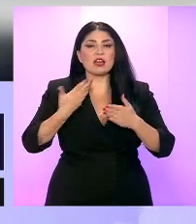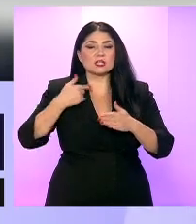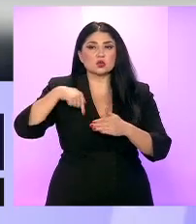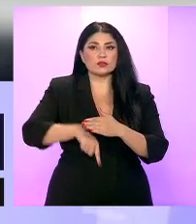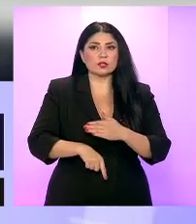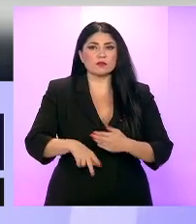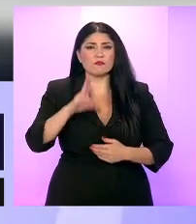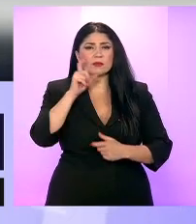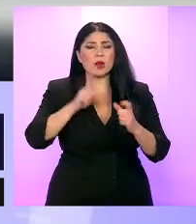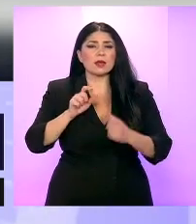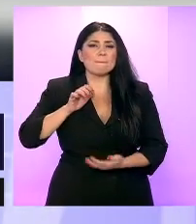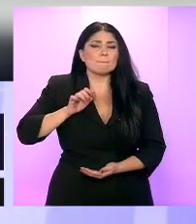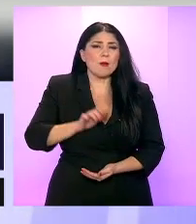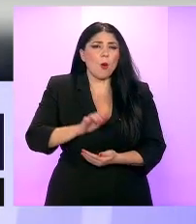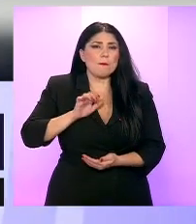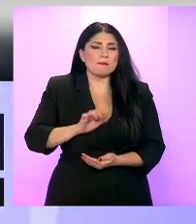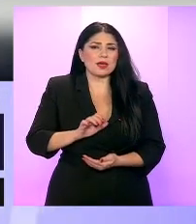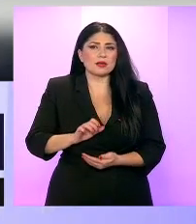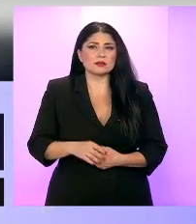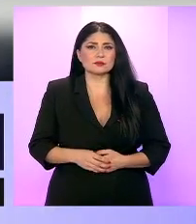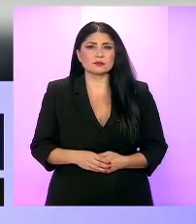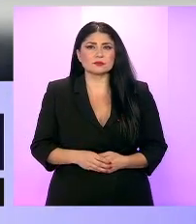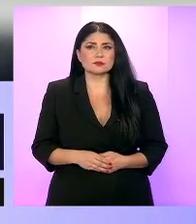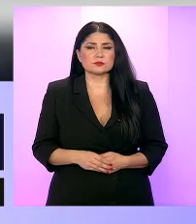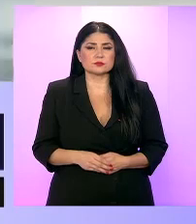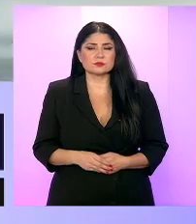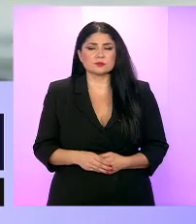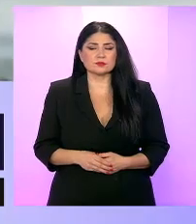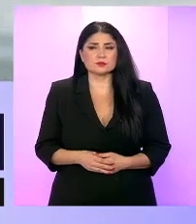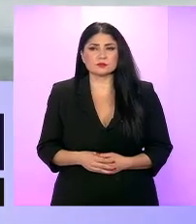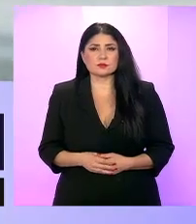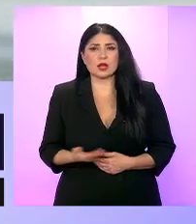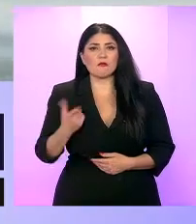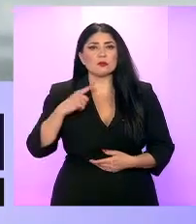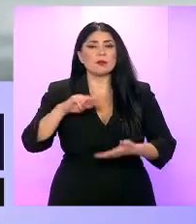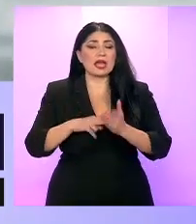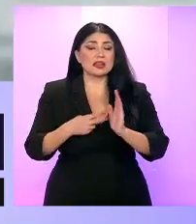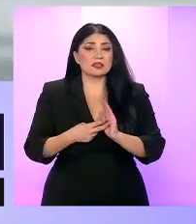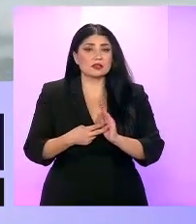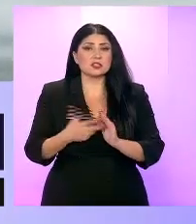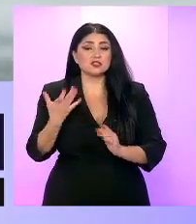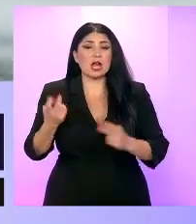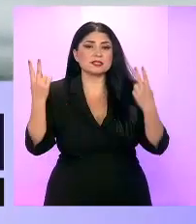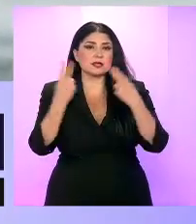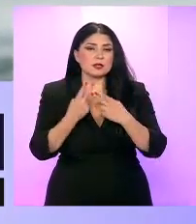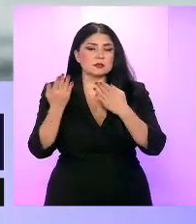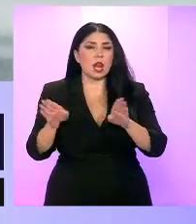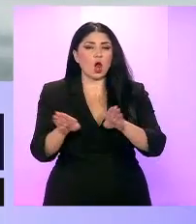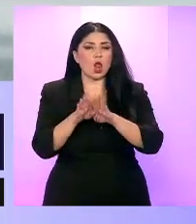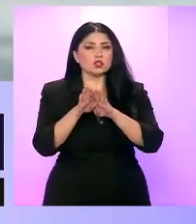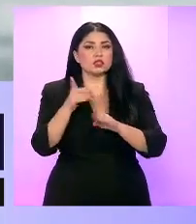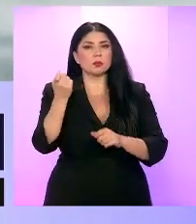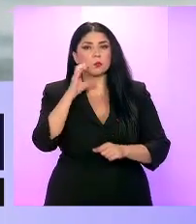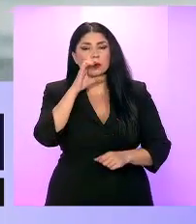vorba despre niște pompe de debit foarte mare care au fost pregătite, din ce am înțeles, de la colegii